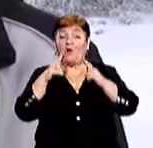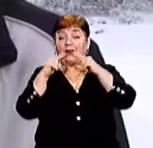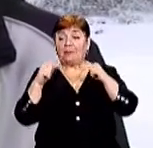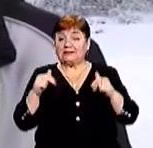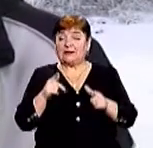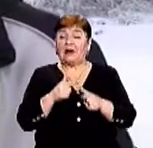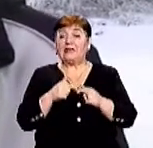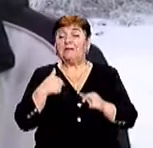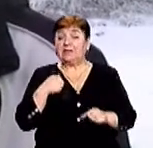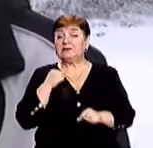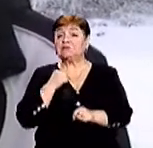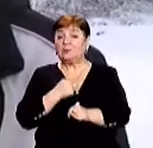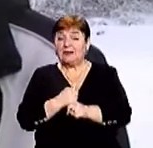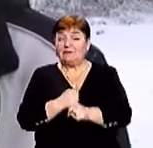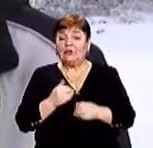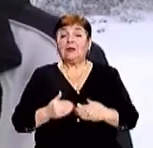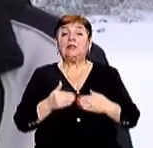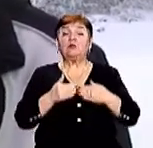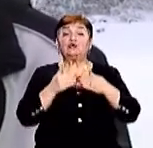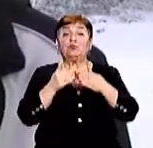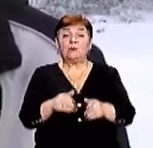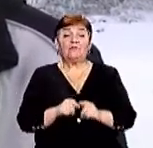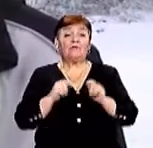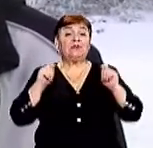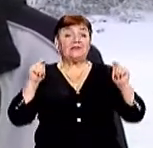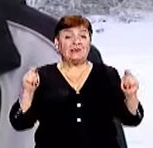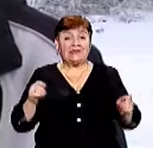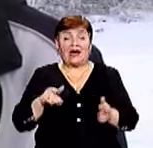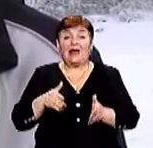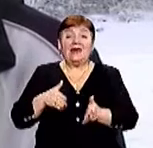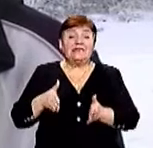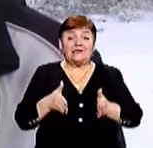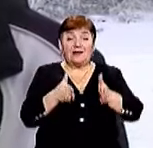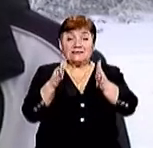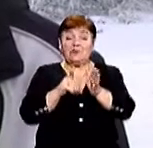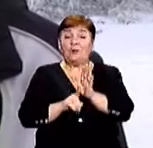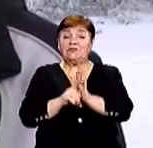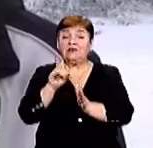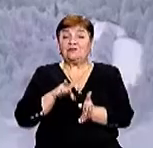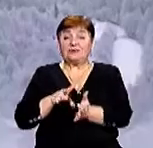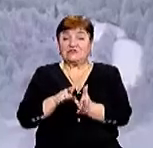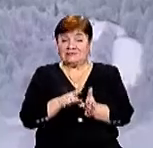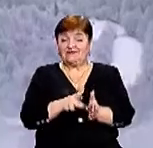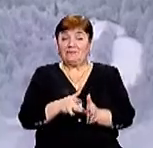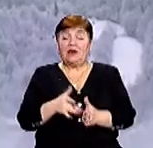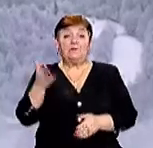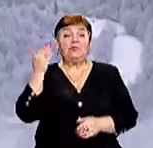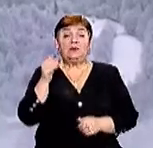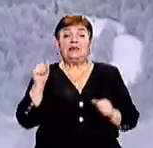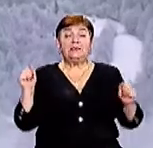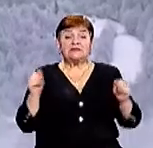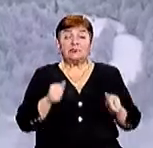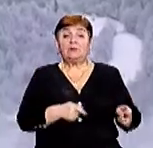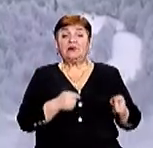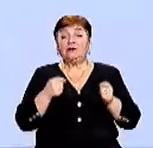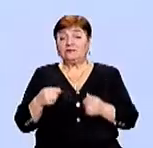Карпатах. Але ми його зробили. І поступово, з відкриттям верхньої траси, потік туристів починає збільшуватись. Минулий зимовий сезон